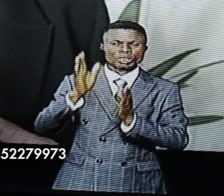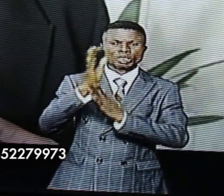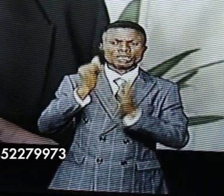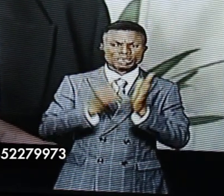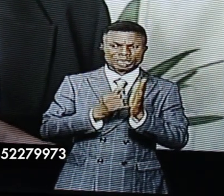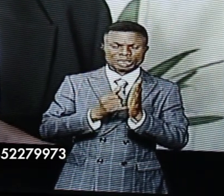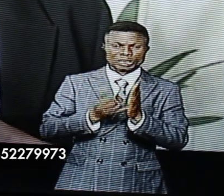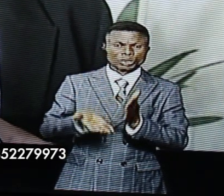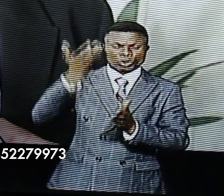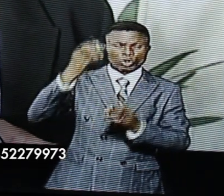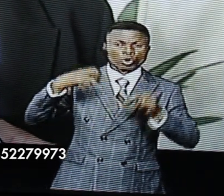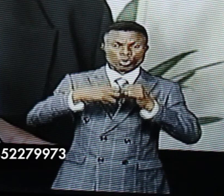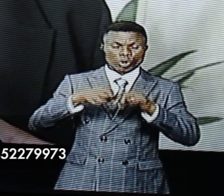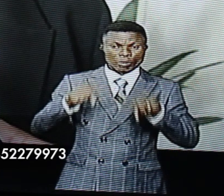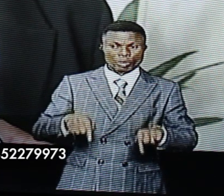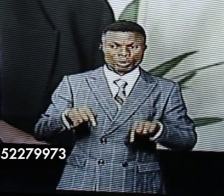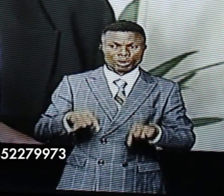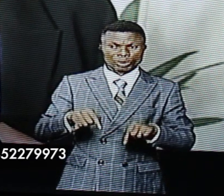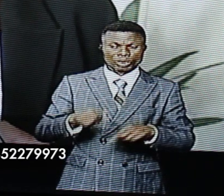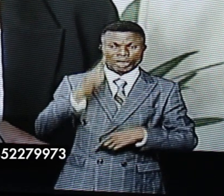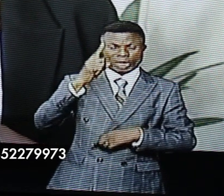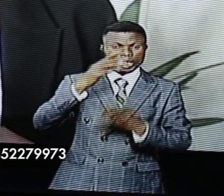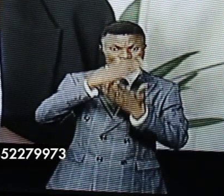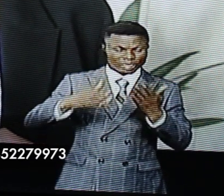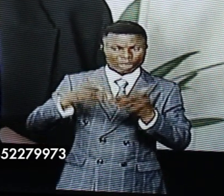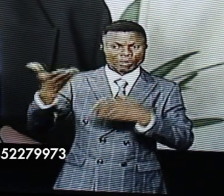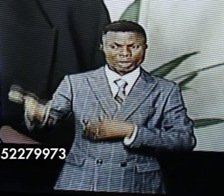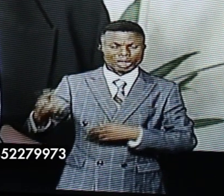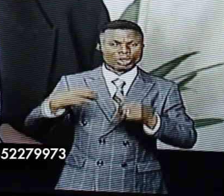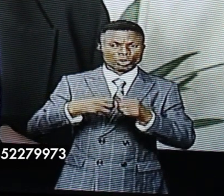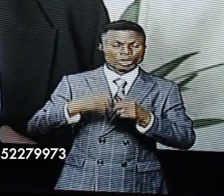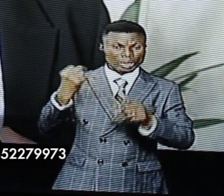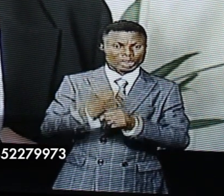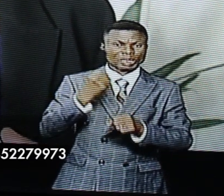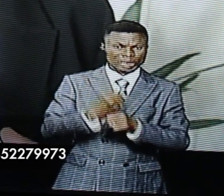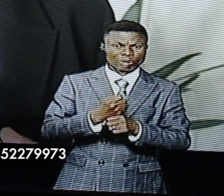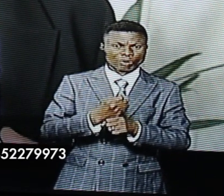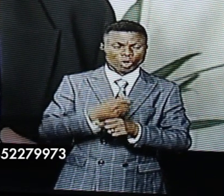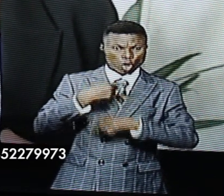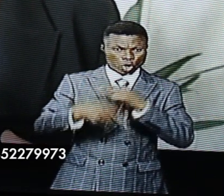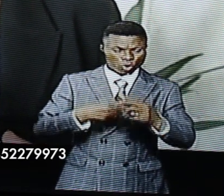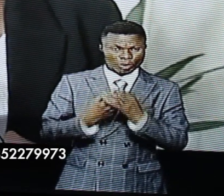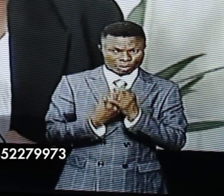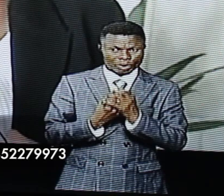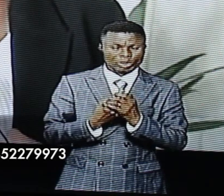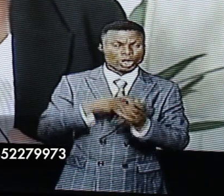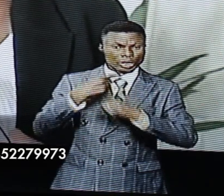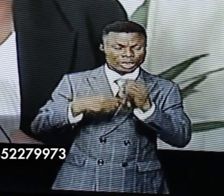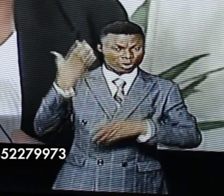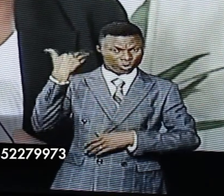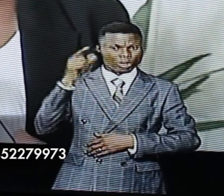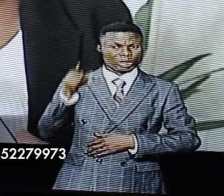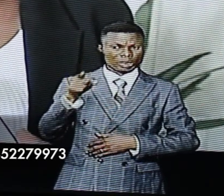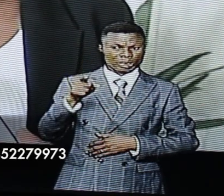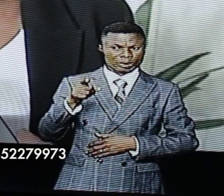gigas. Mais là, pour l'instant, il n'y a que 1,5. Mais avec les travaux qui vont commencer, ou qui ont déjà commencé d'ailleurs,